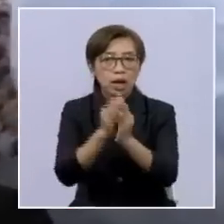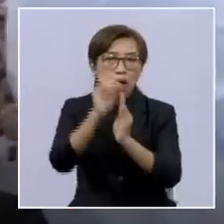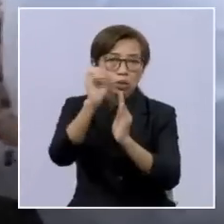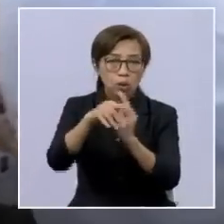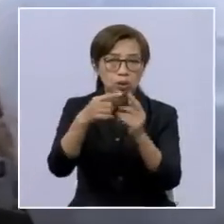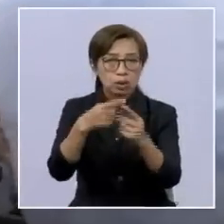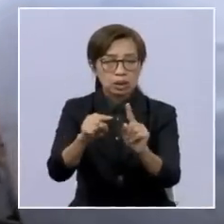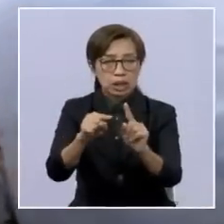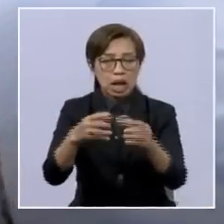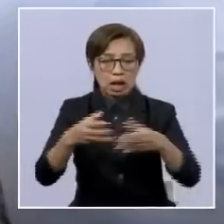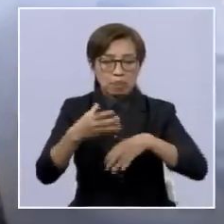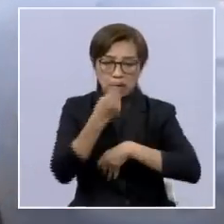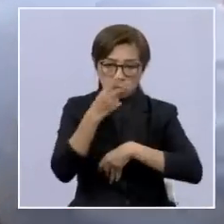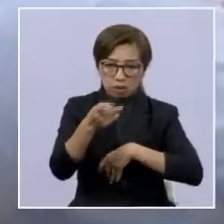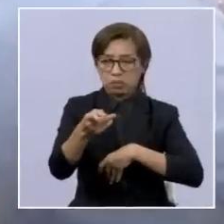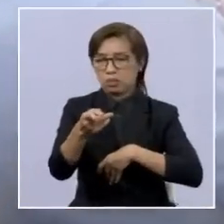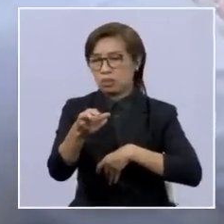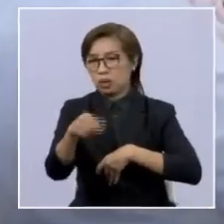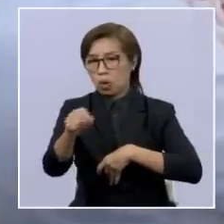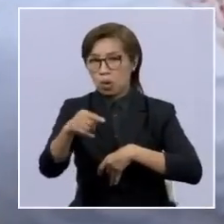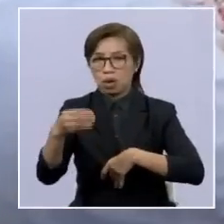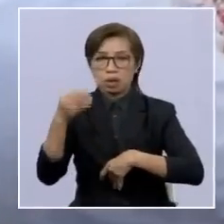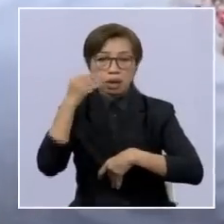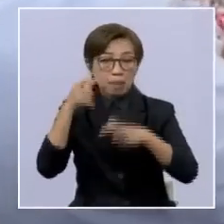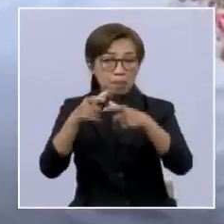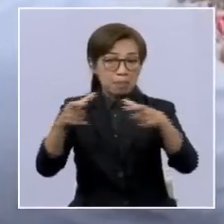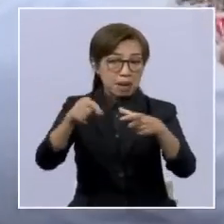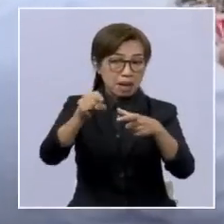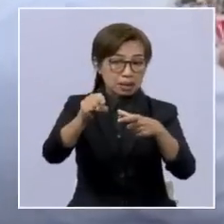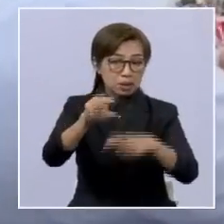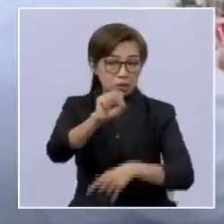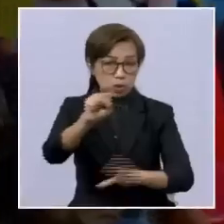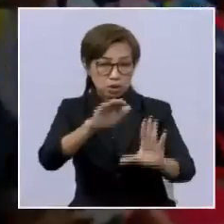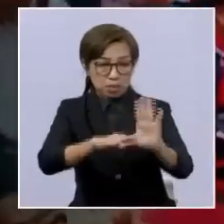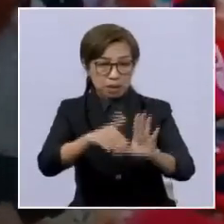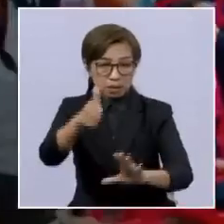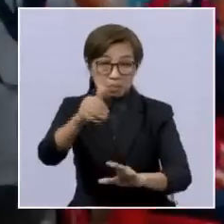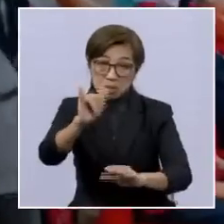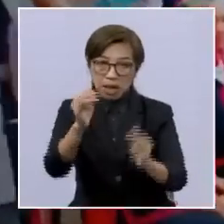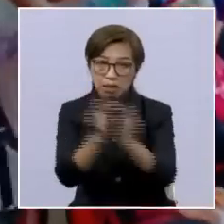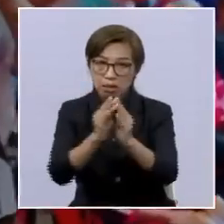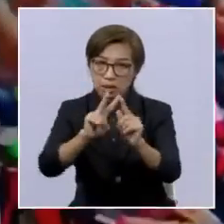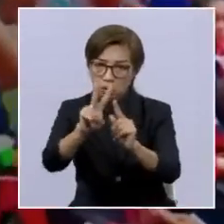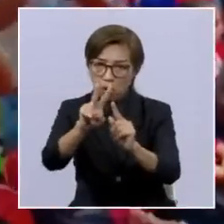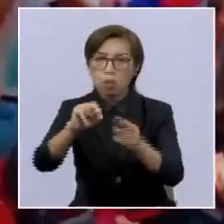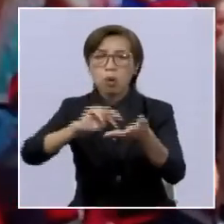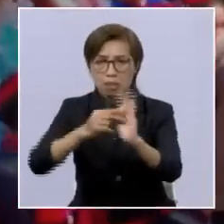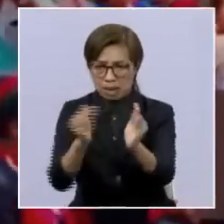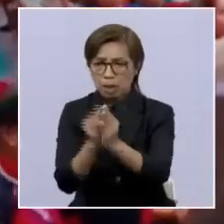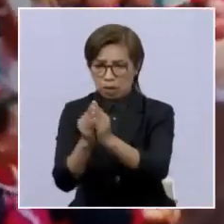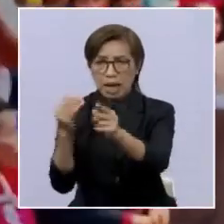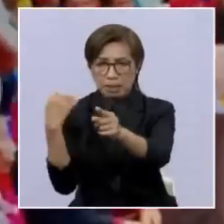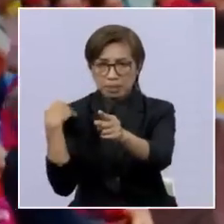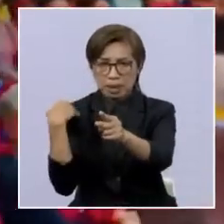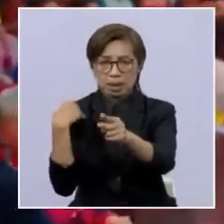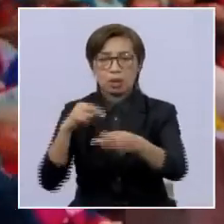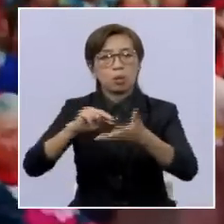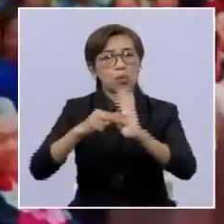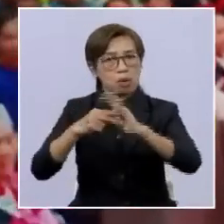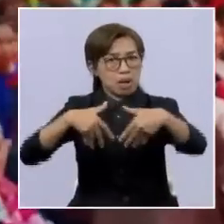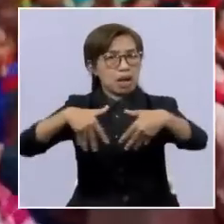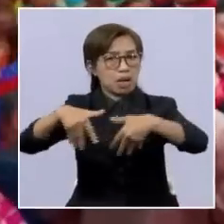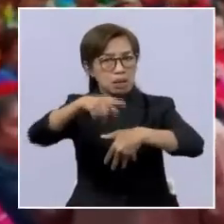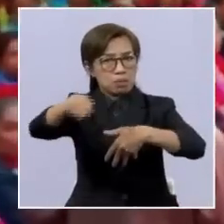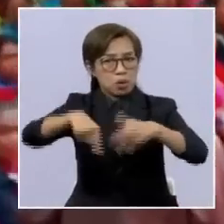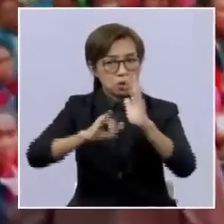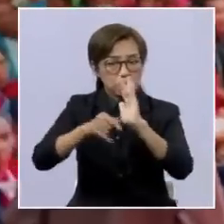ยภาพว่าอ้าวถึงแม้ว่าส่งคนบ้านใหญ่ลงไม่ชนะเขาอาจจะมาที่2 มีคะแนน ทาร์เก็ตของพรรคเราในจังหวัดนี้ในเขตเลือกตั้